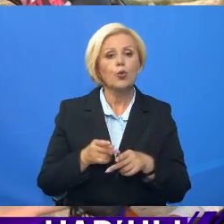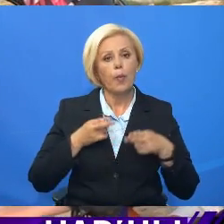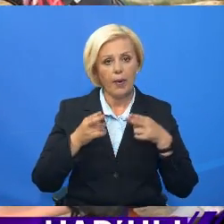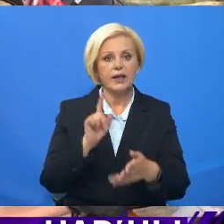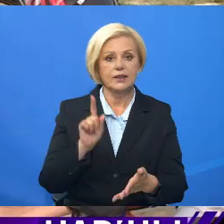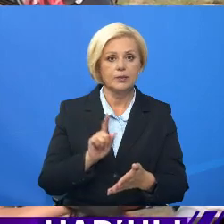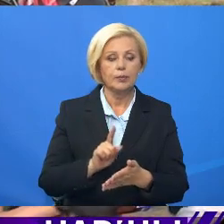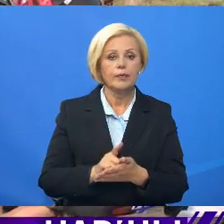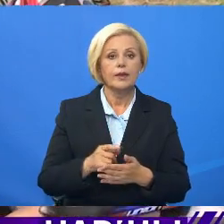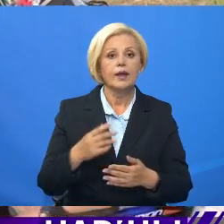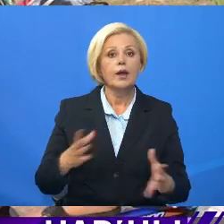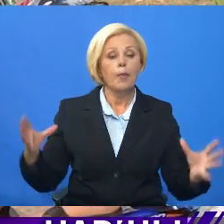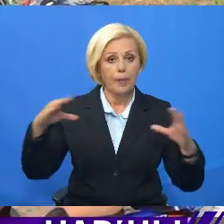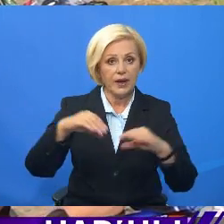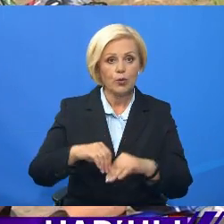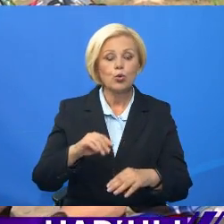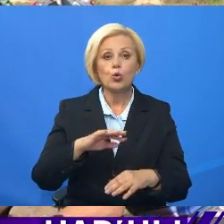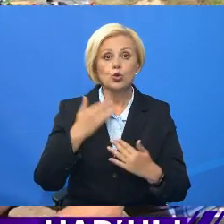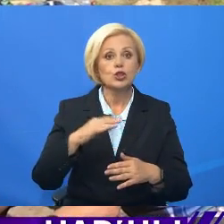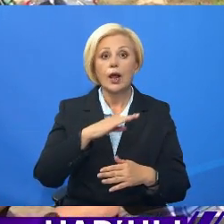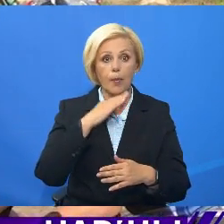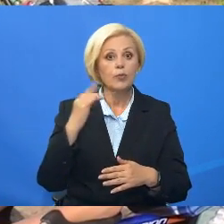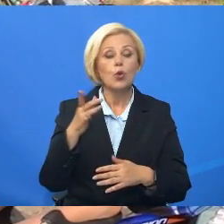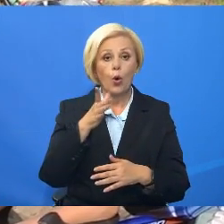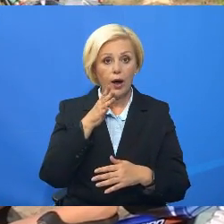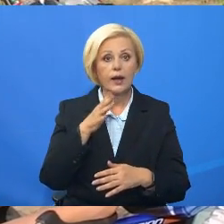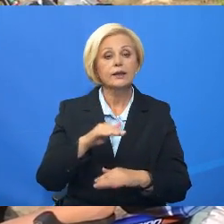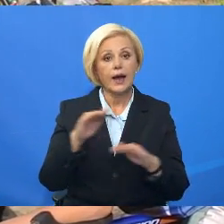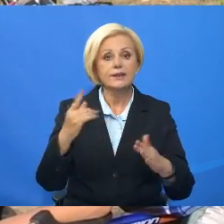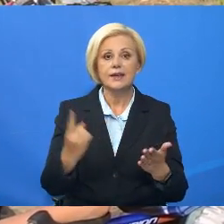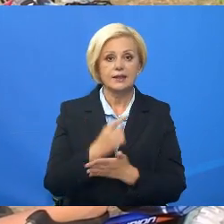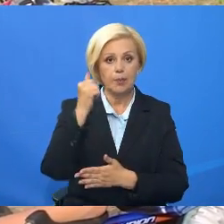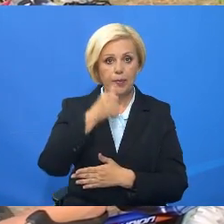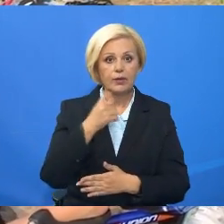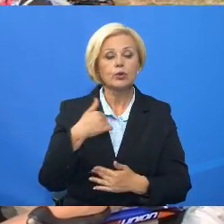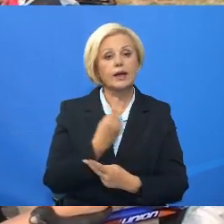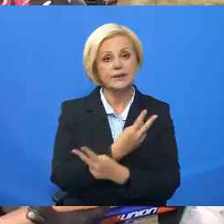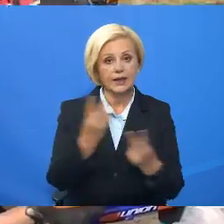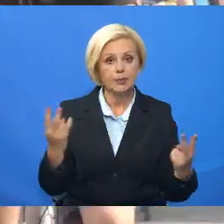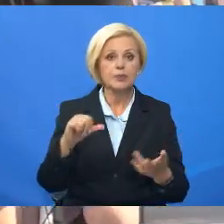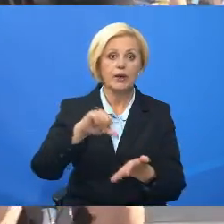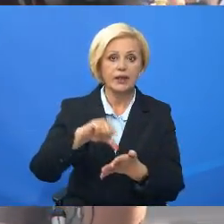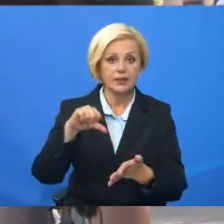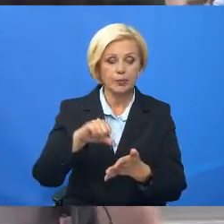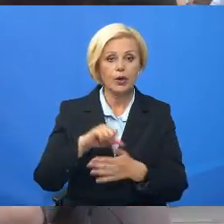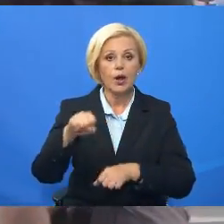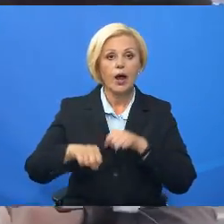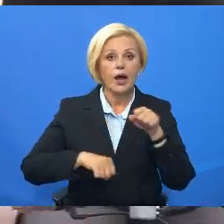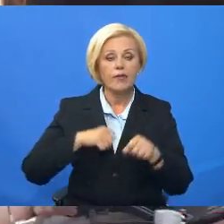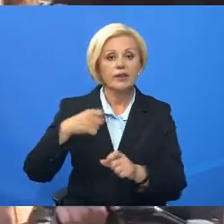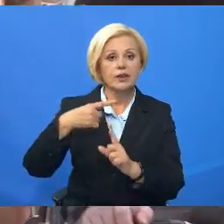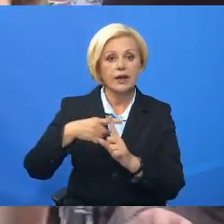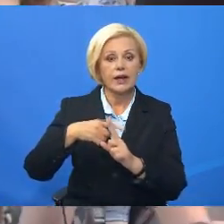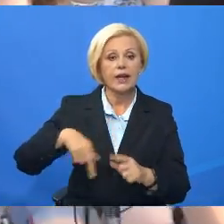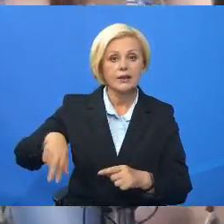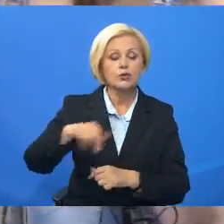мы приобщились. Не первый год, конечно, я, но вот ребята первый год и хотят посмотреть, поучаствовать. Велахрэсны ход